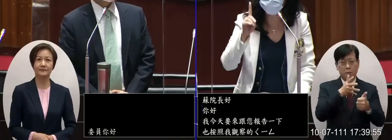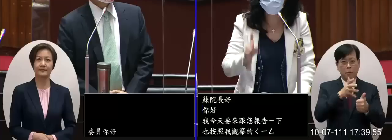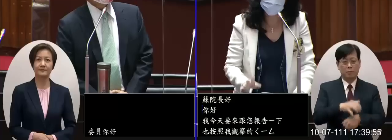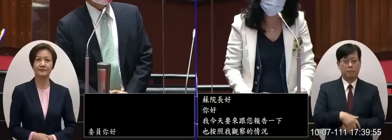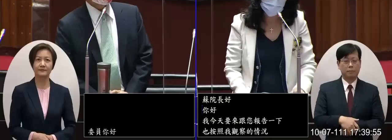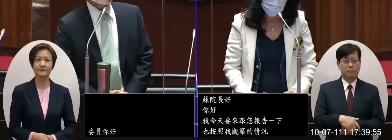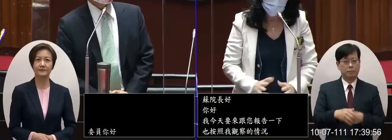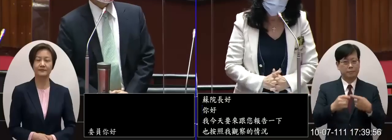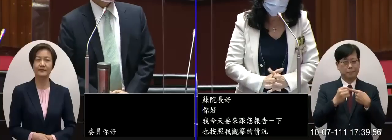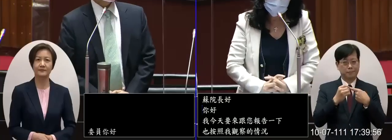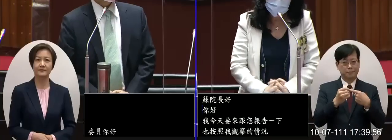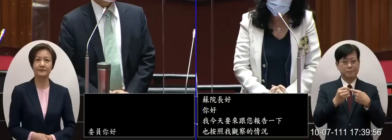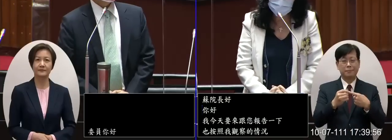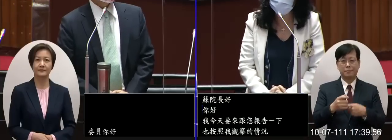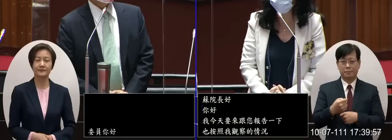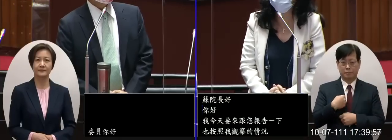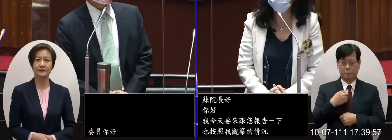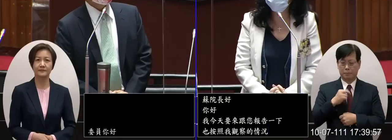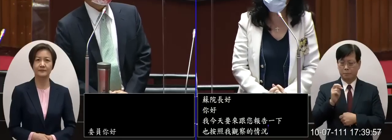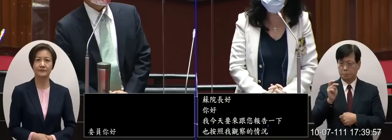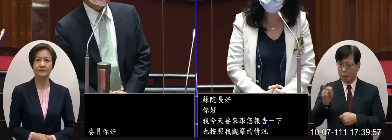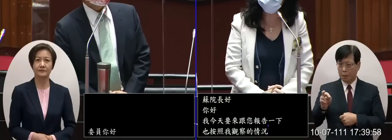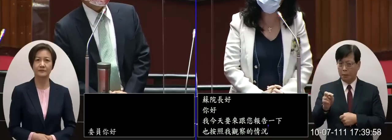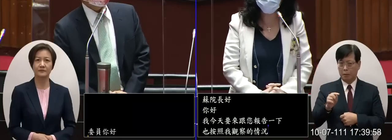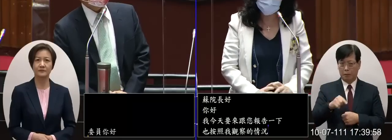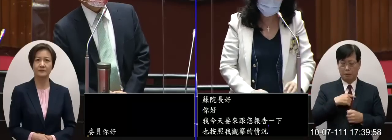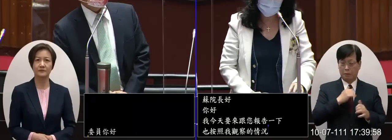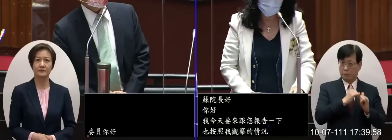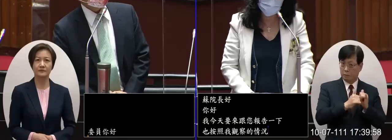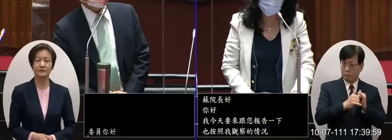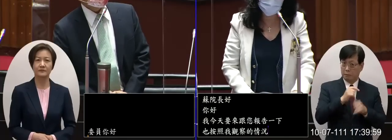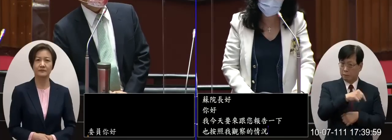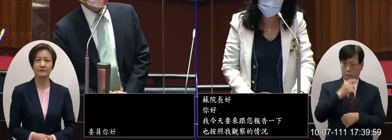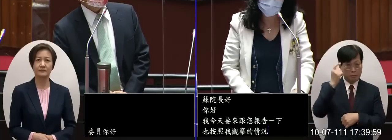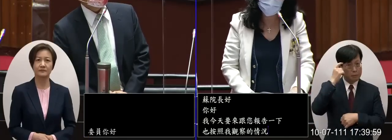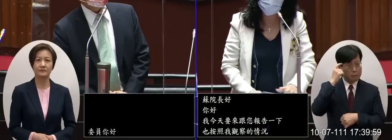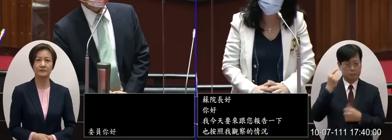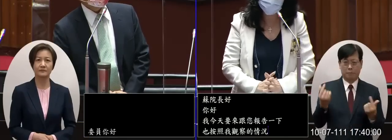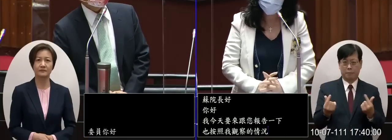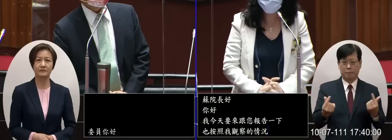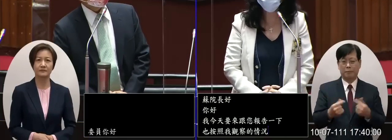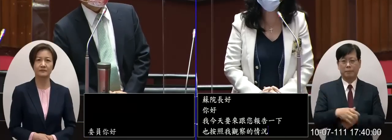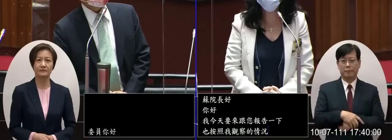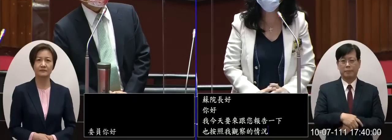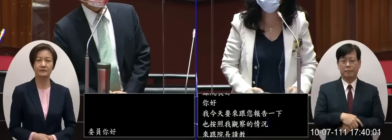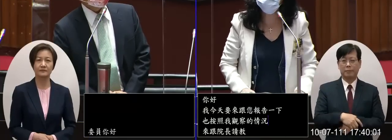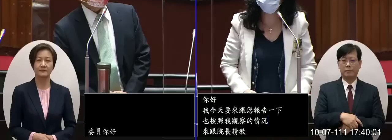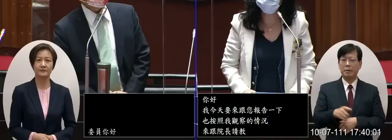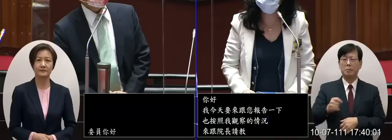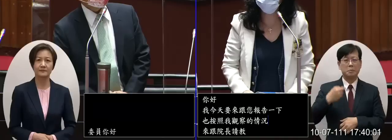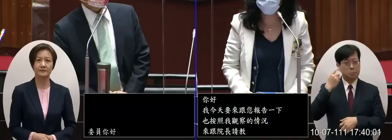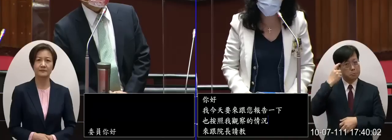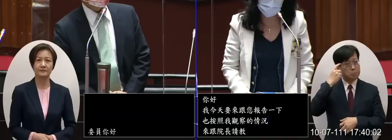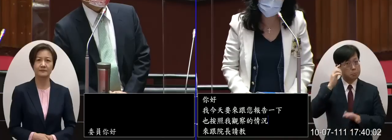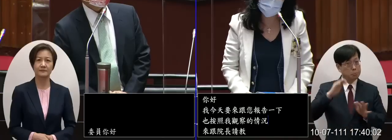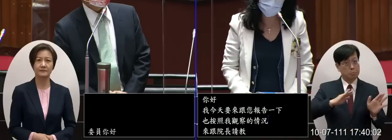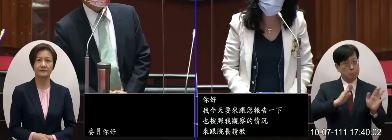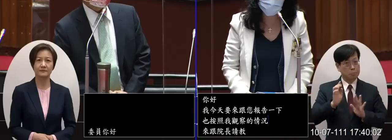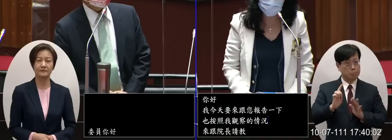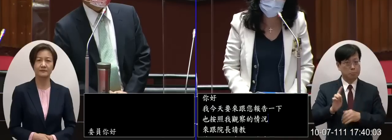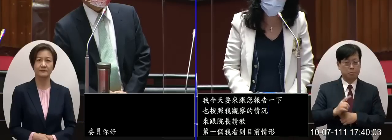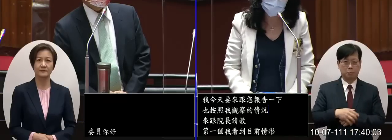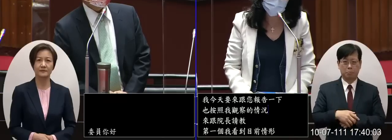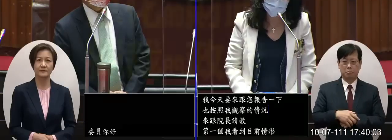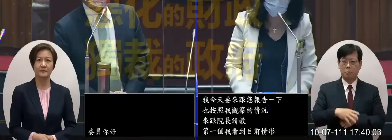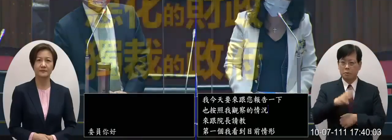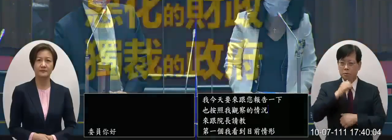教。第一个，好，我看到目前的情形跟民意其实是雷同的哈。他们认为现在的状况呢，是